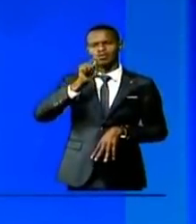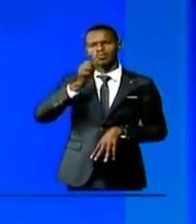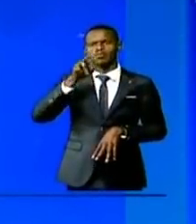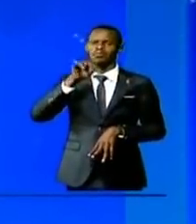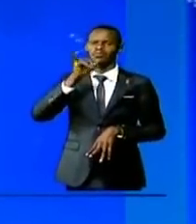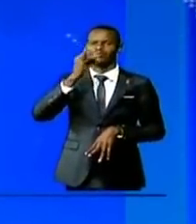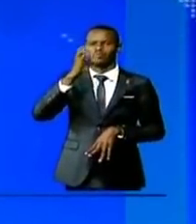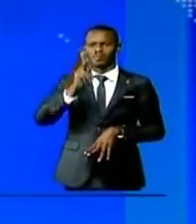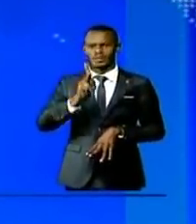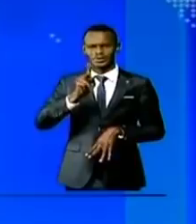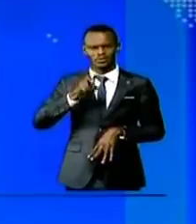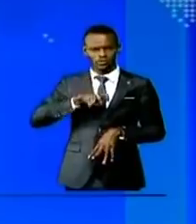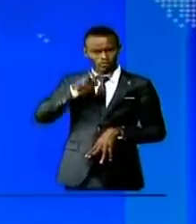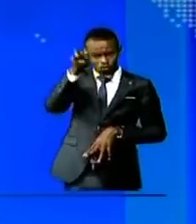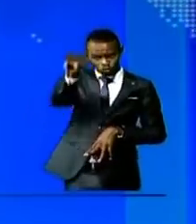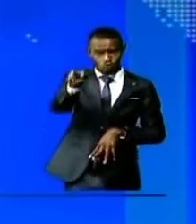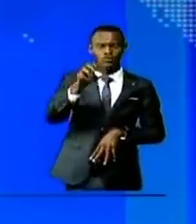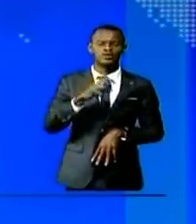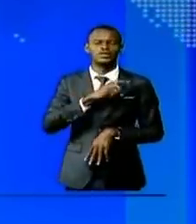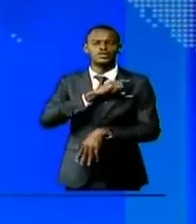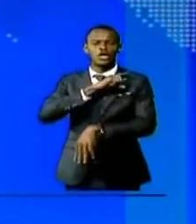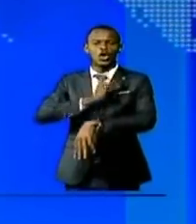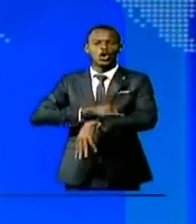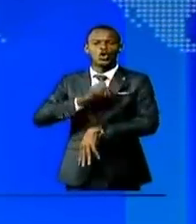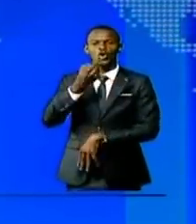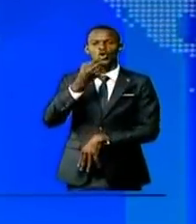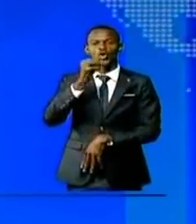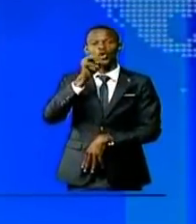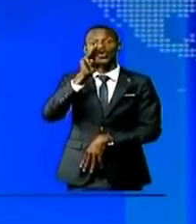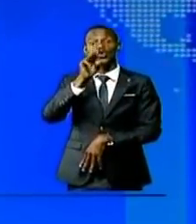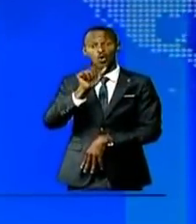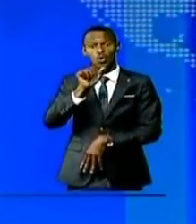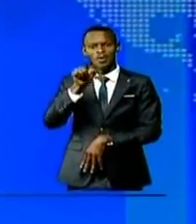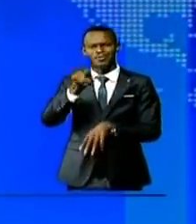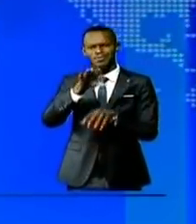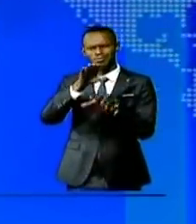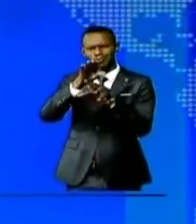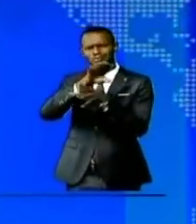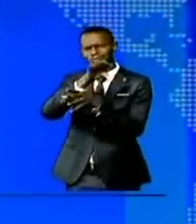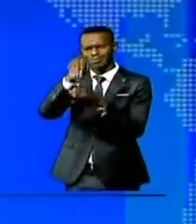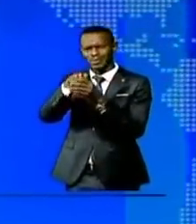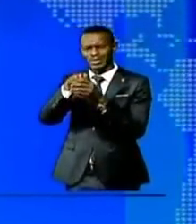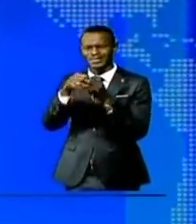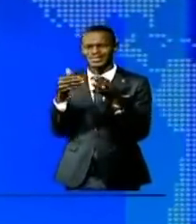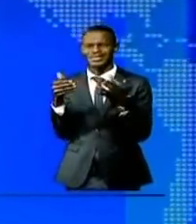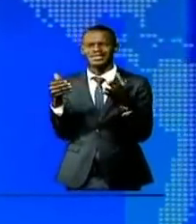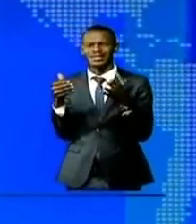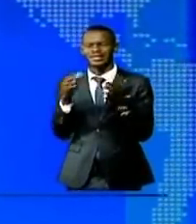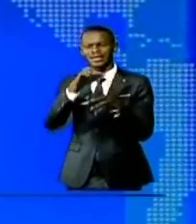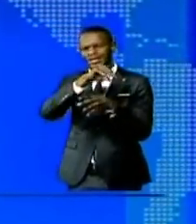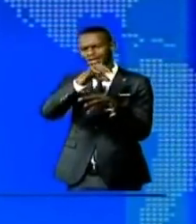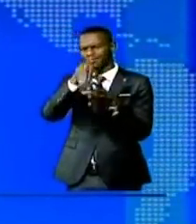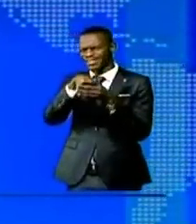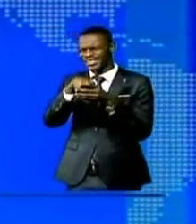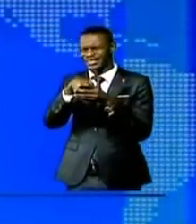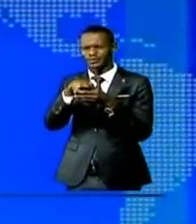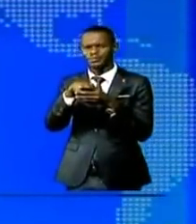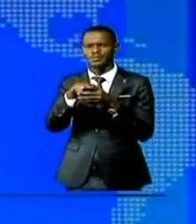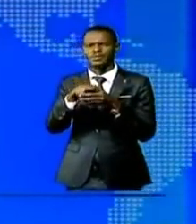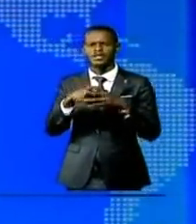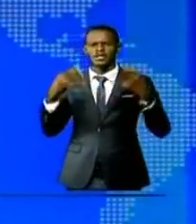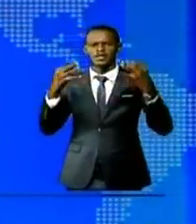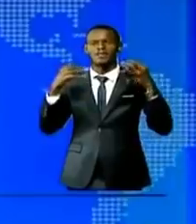Goma, dans le Nord Kivu, où il va participer à la 8e édition du Festival Amani. C'est une occasion pour